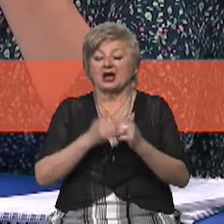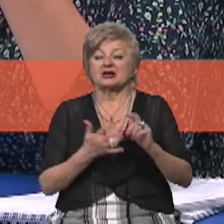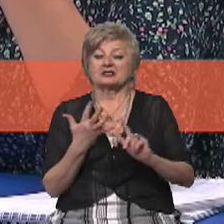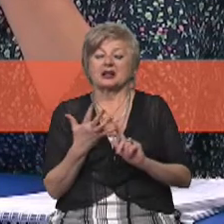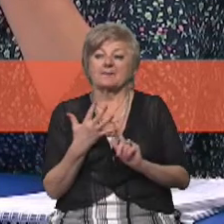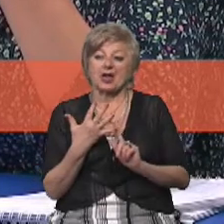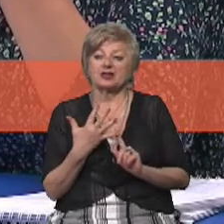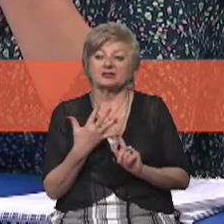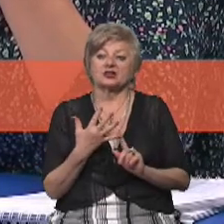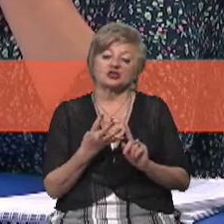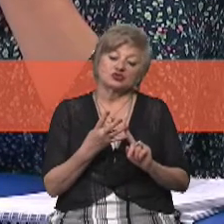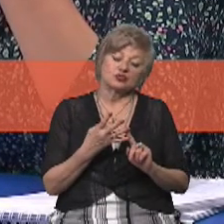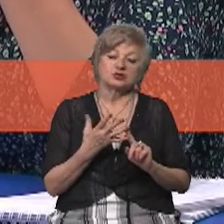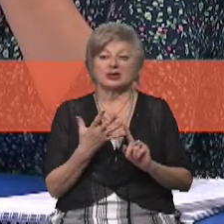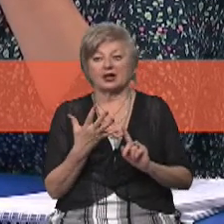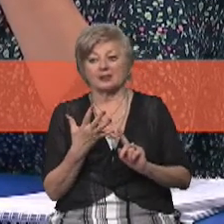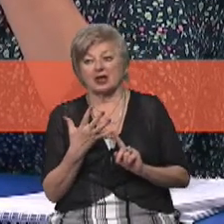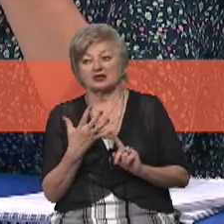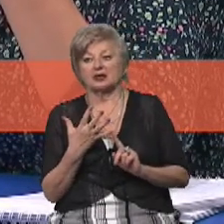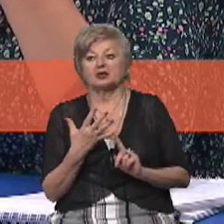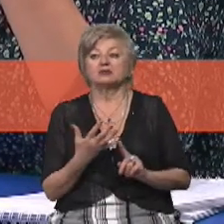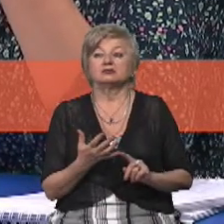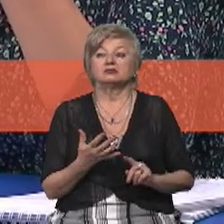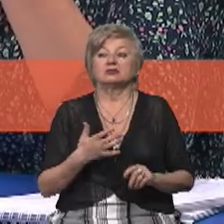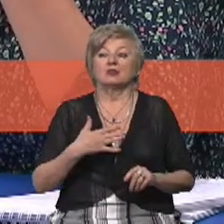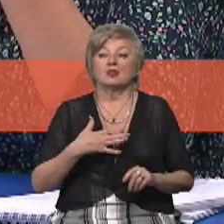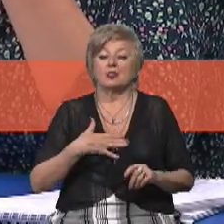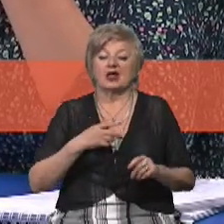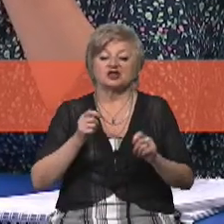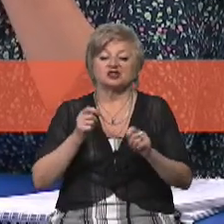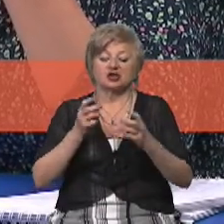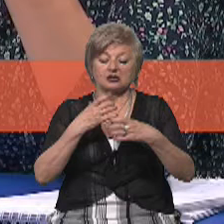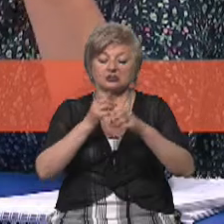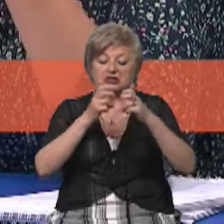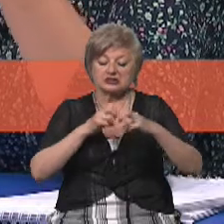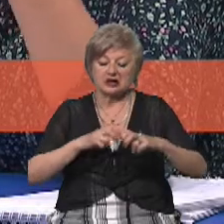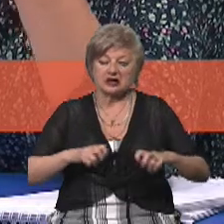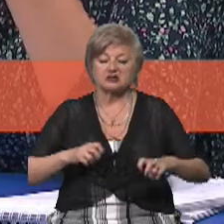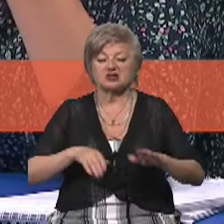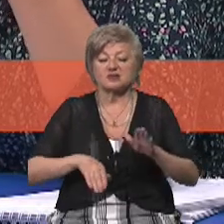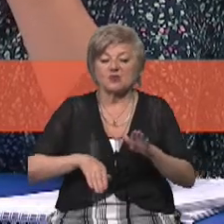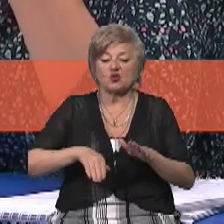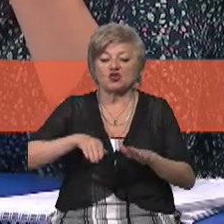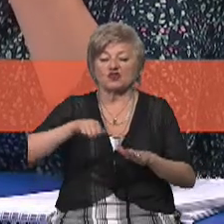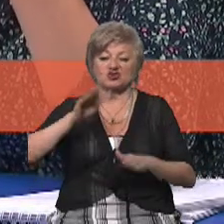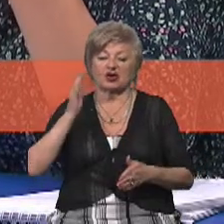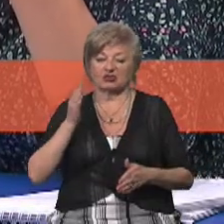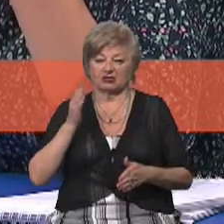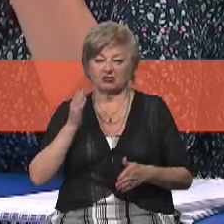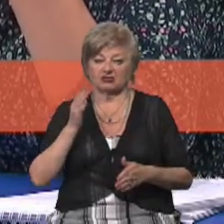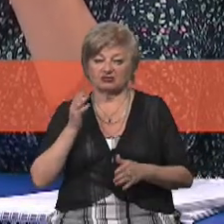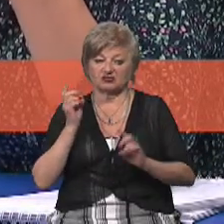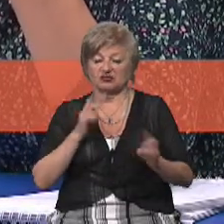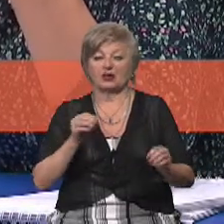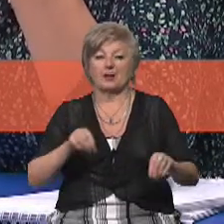наше, четвертое-пятое наше исследование с превышением предельно допустимых концентраций. Это